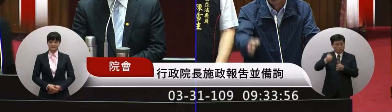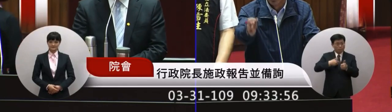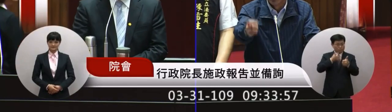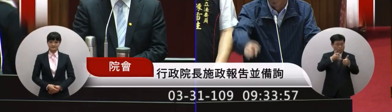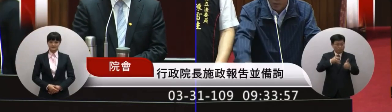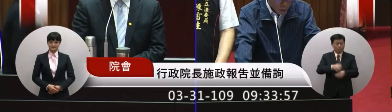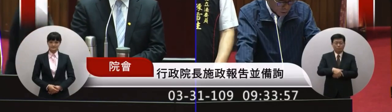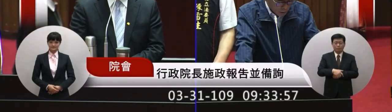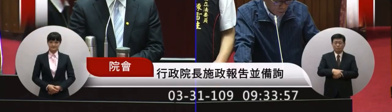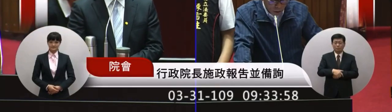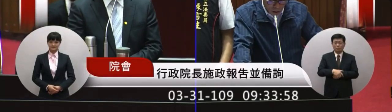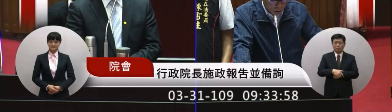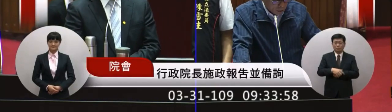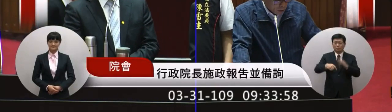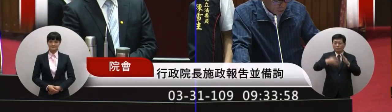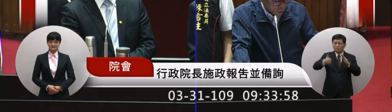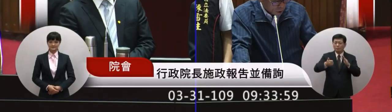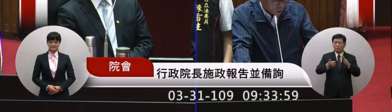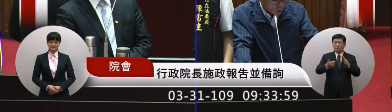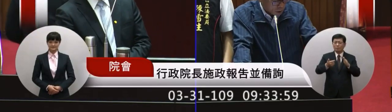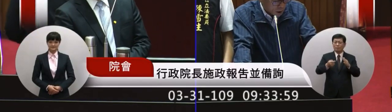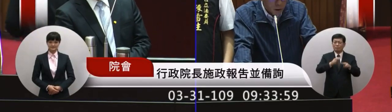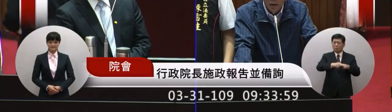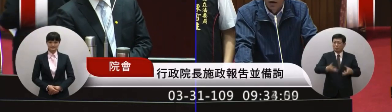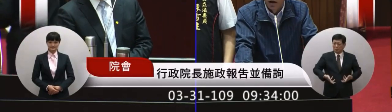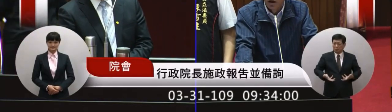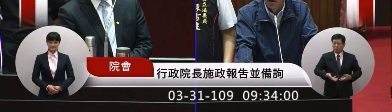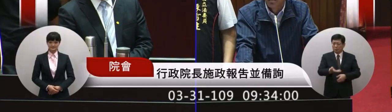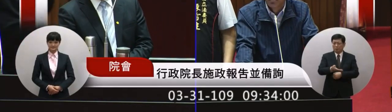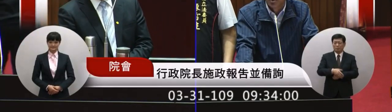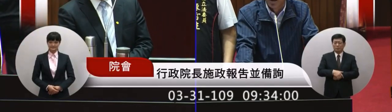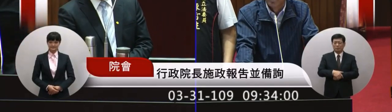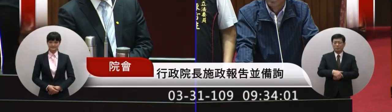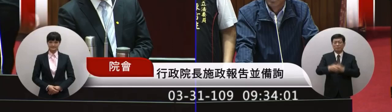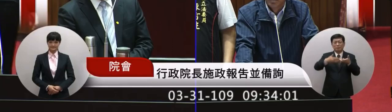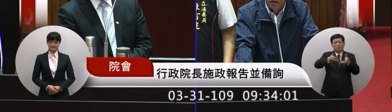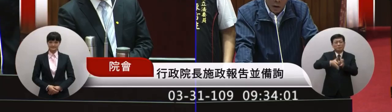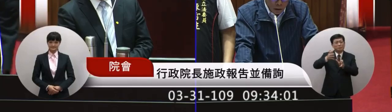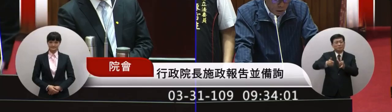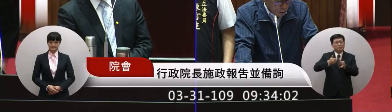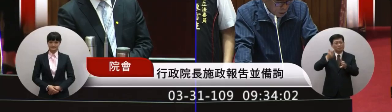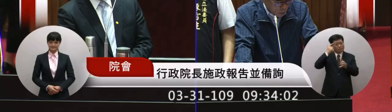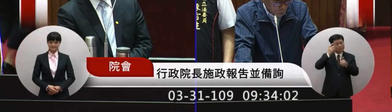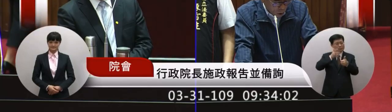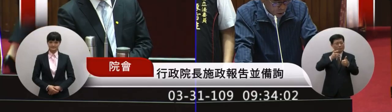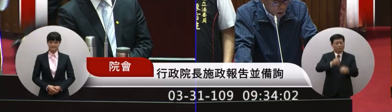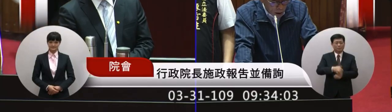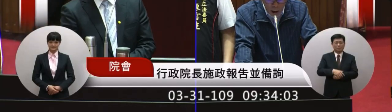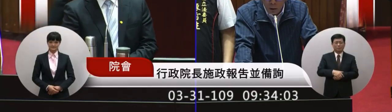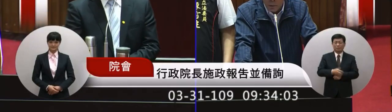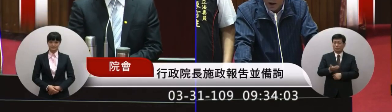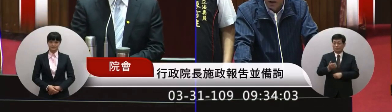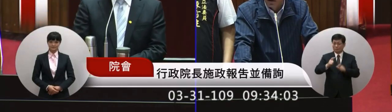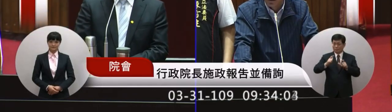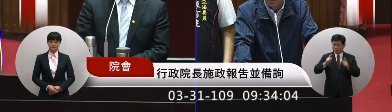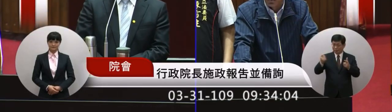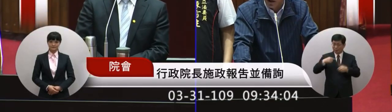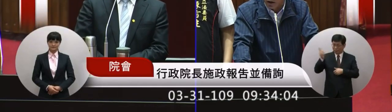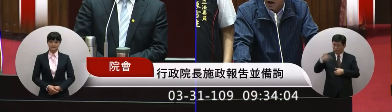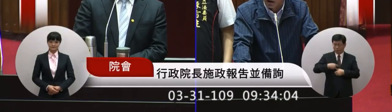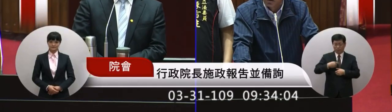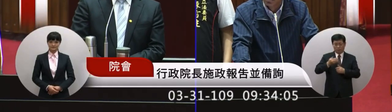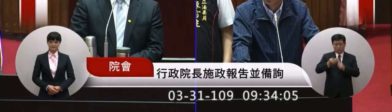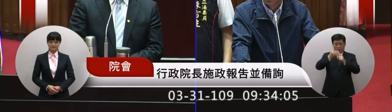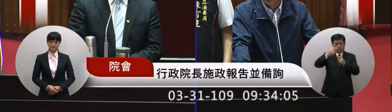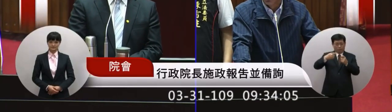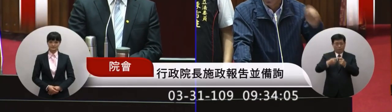块， 院长坐着休息一下，部长， 是。 我大概来这边第九